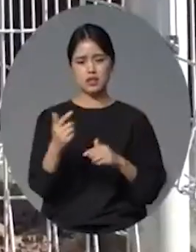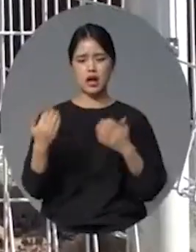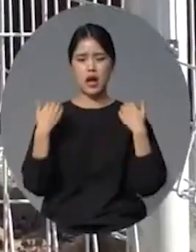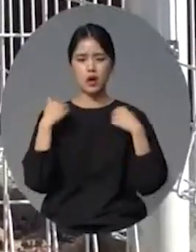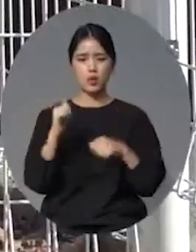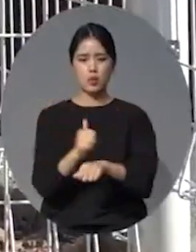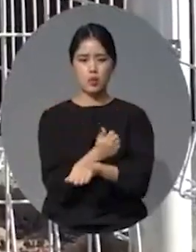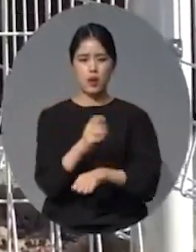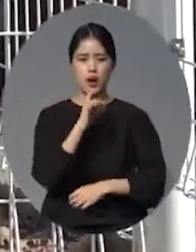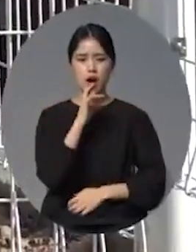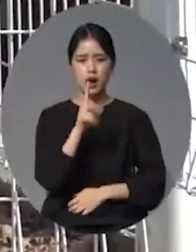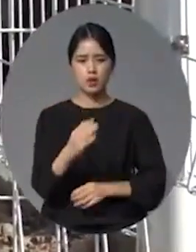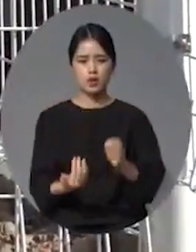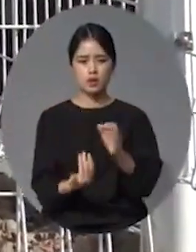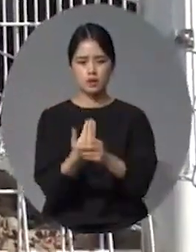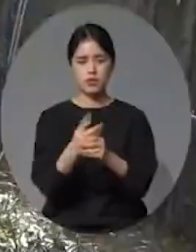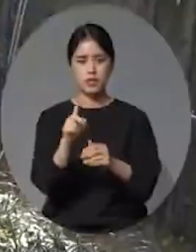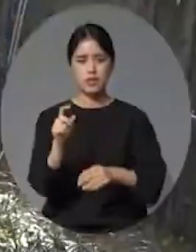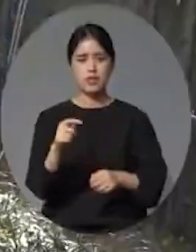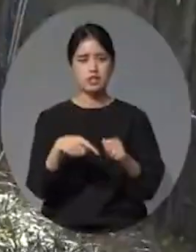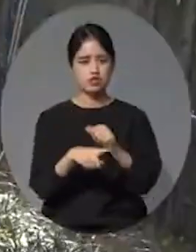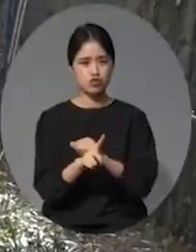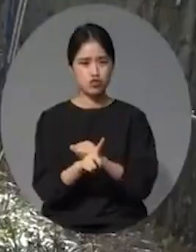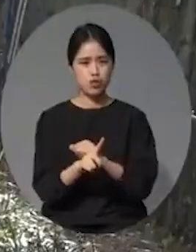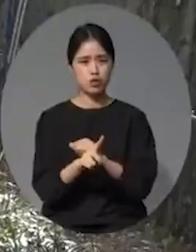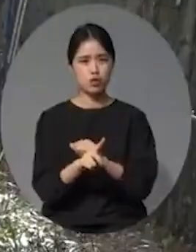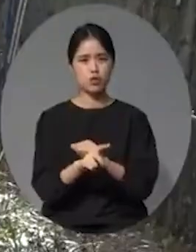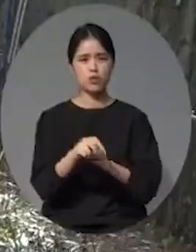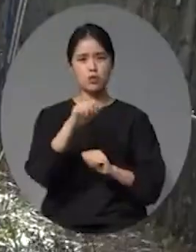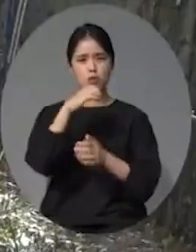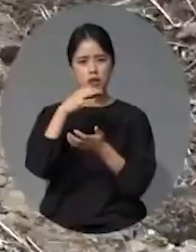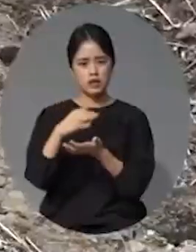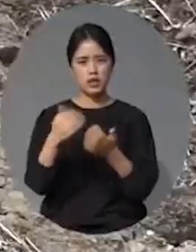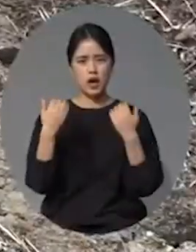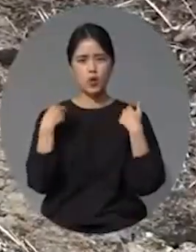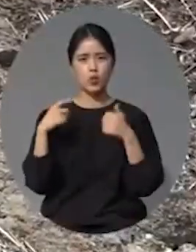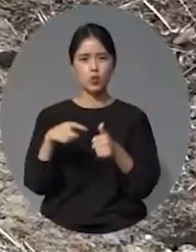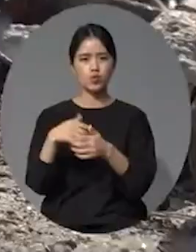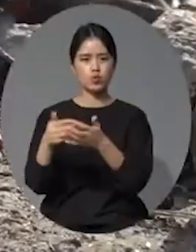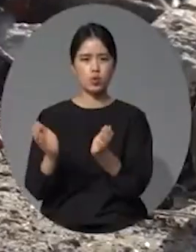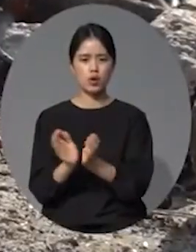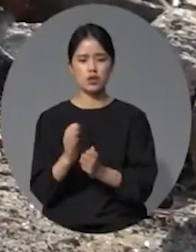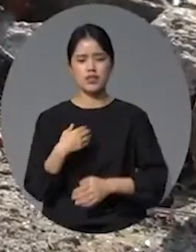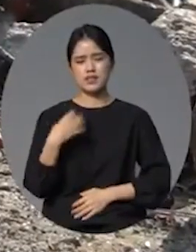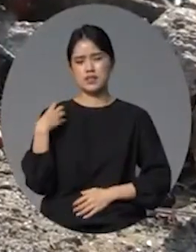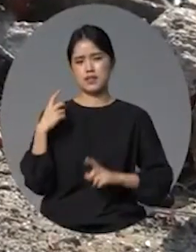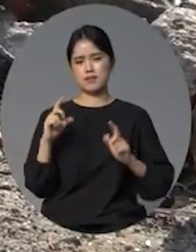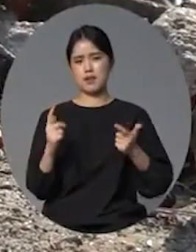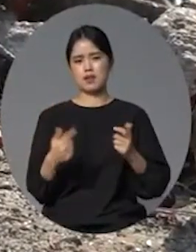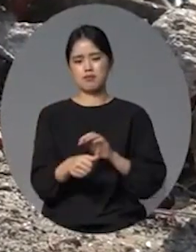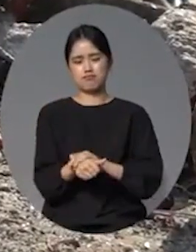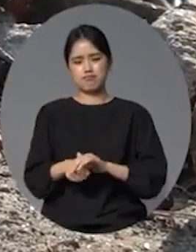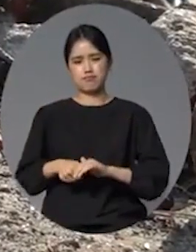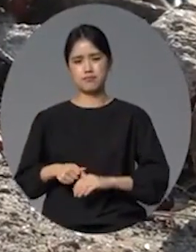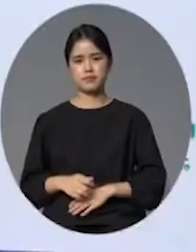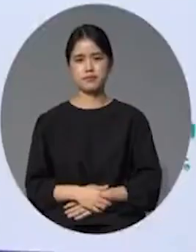못하는 사태가 빚어진 이후에도 예산과 와 학교 교육과는 부서 소관이 아니라며 떨어졌습니다